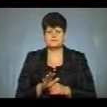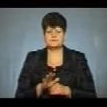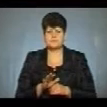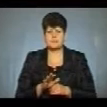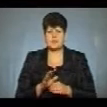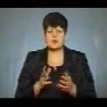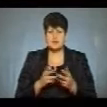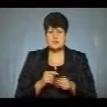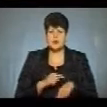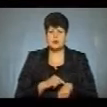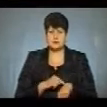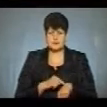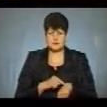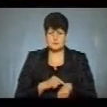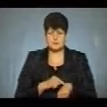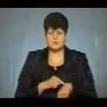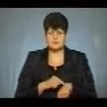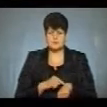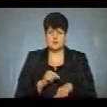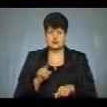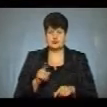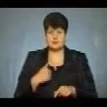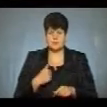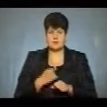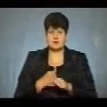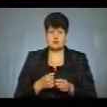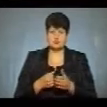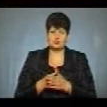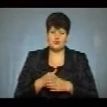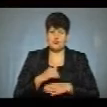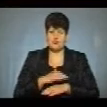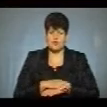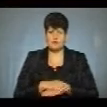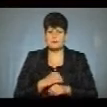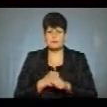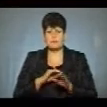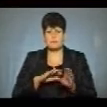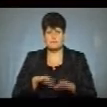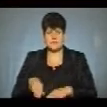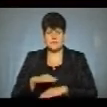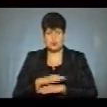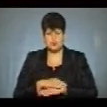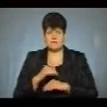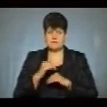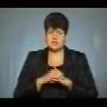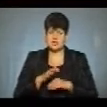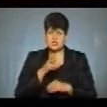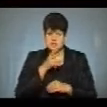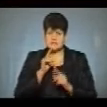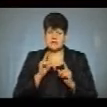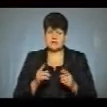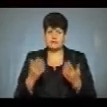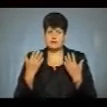рахуватися певними годинами, тому що ми працюємо до уроків, ми працюємо після уроків, вечірній час і навіть на